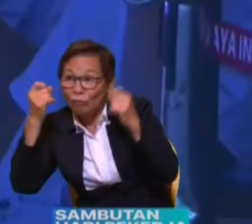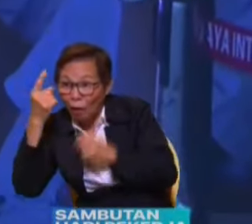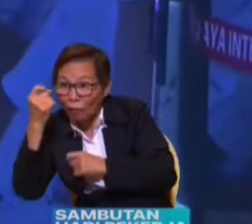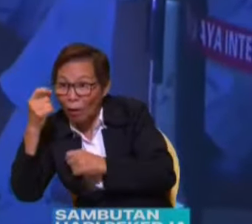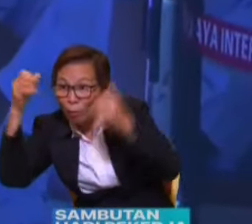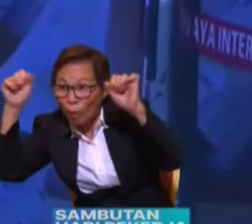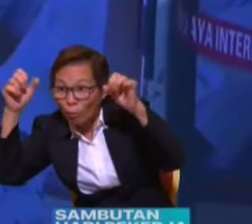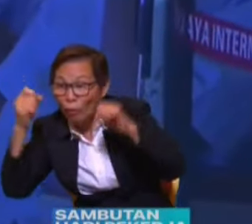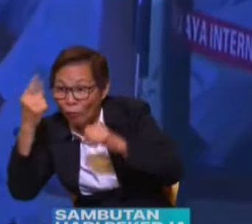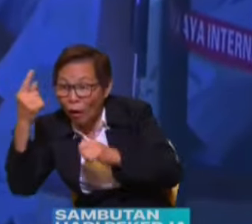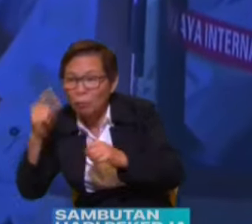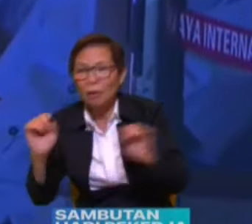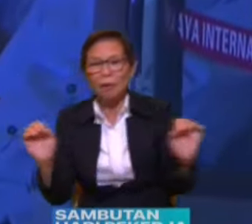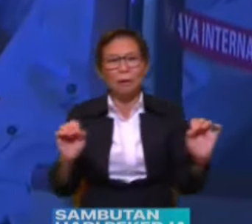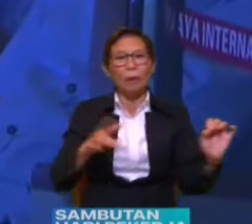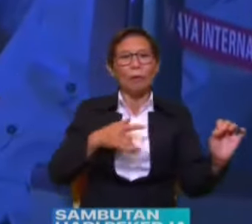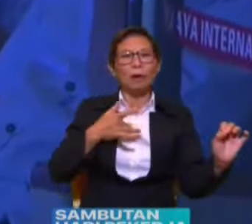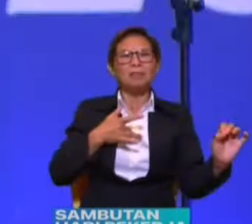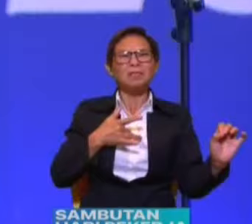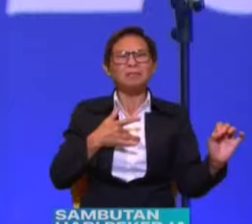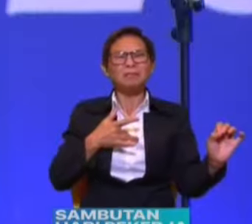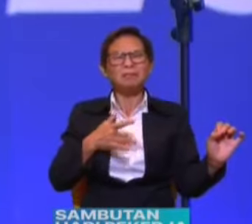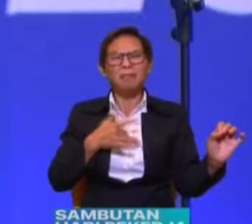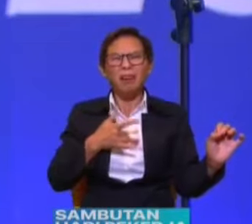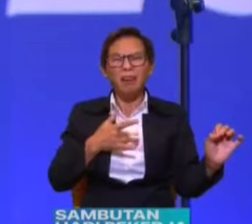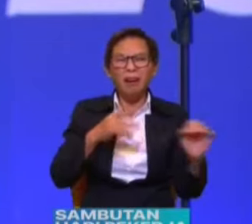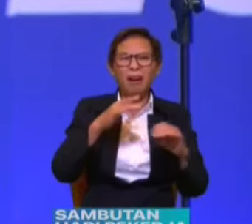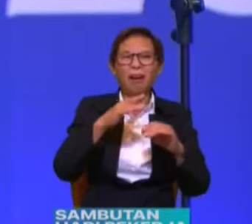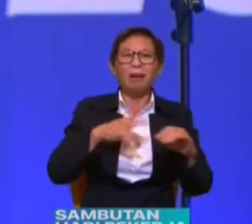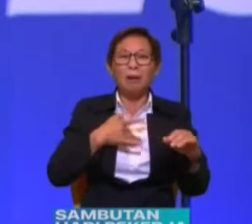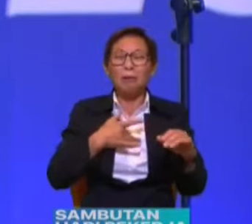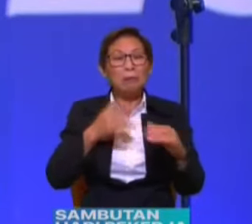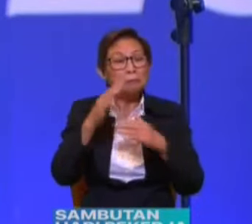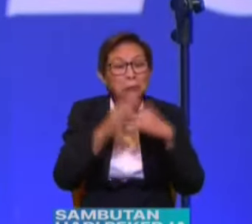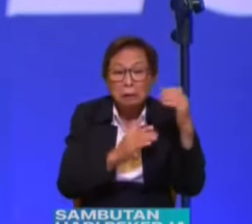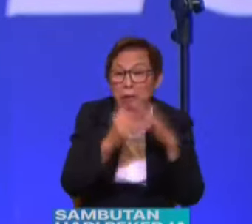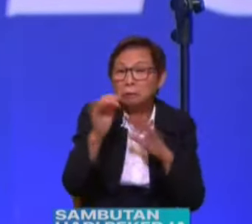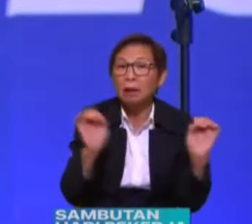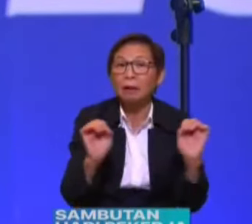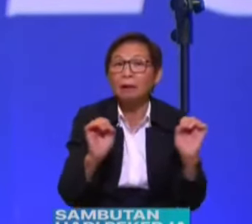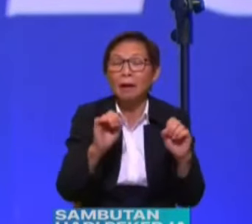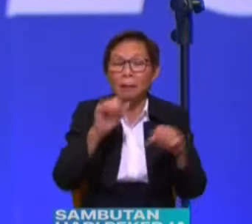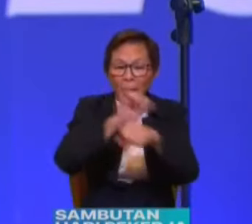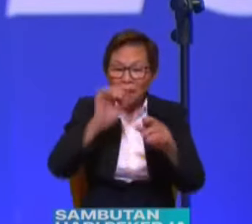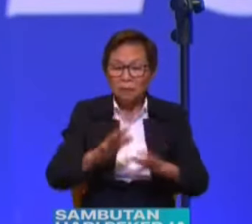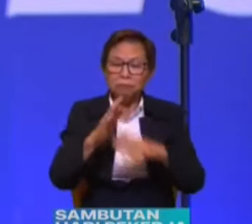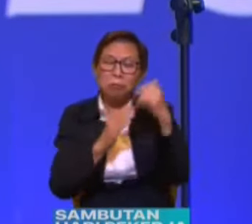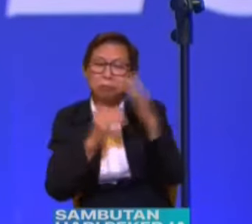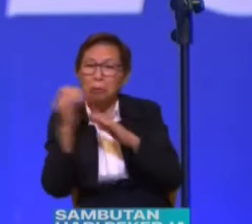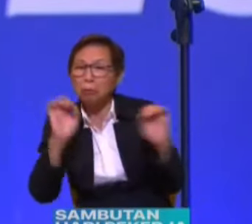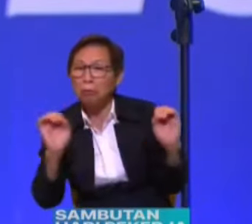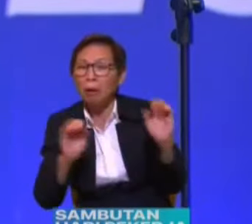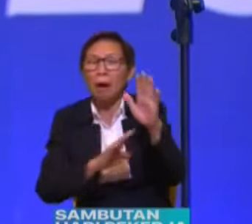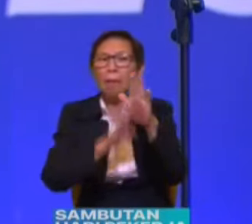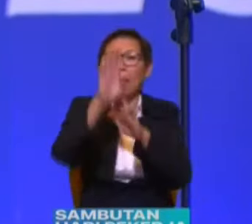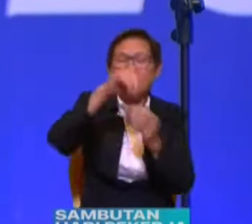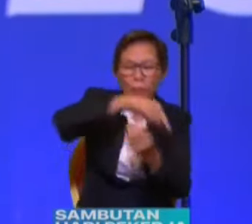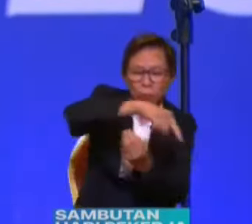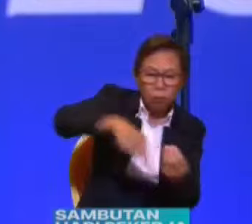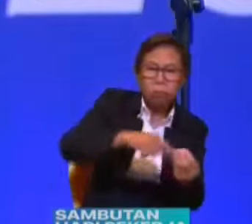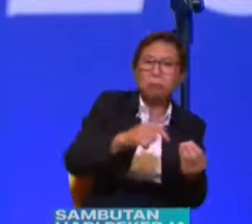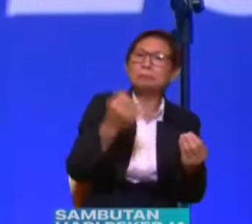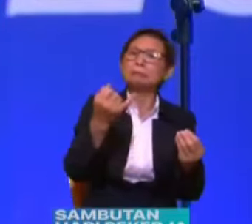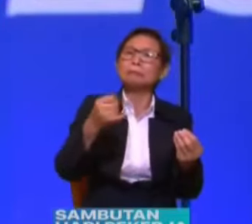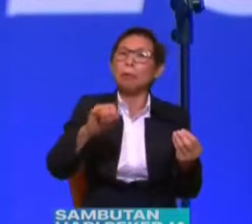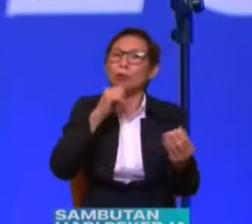tanpa rasa selesa di kalangan pekerja, tanpa membangunkan suasana persekitaran yang baik